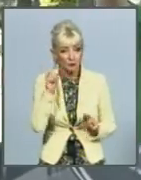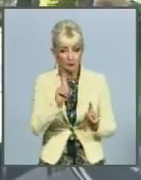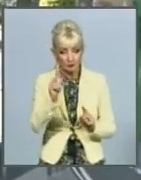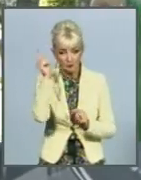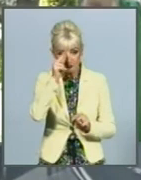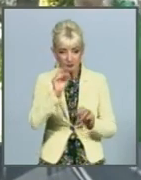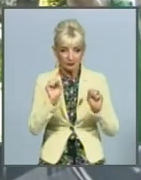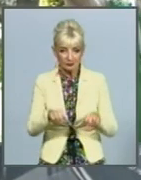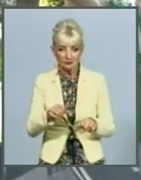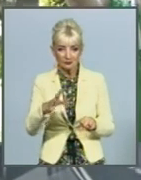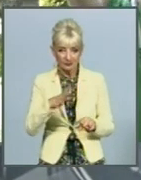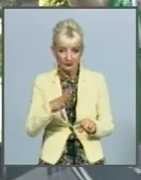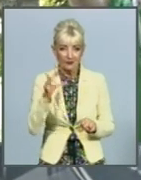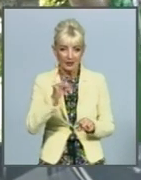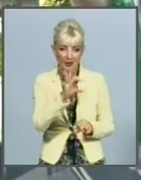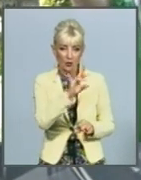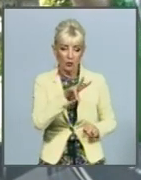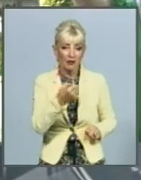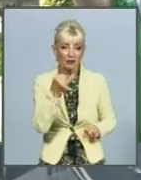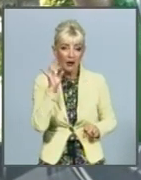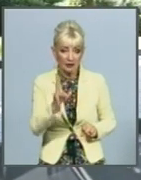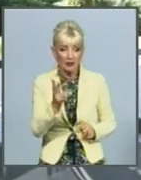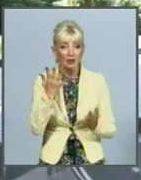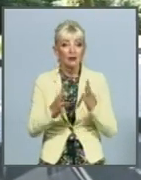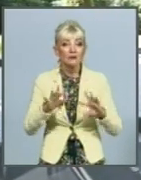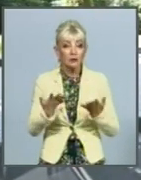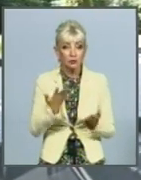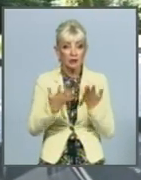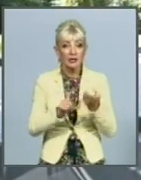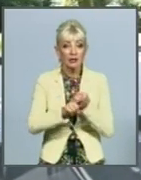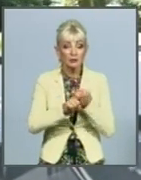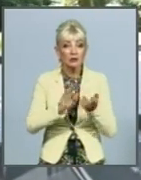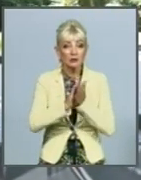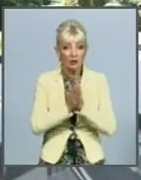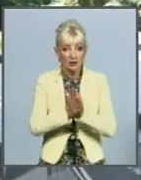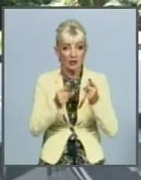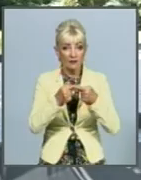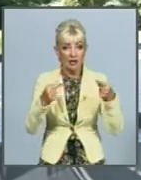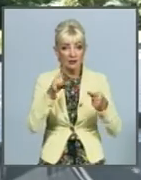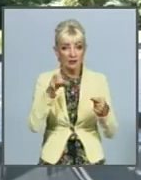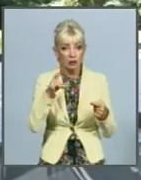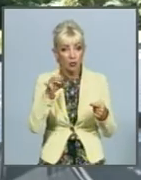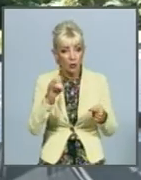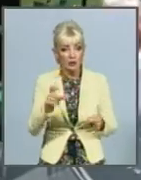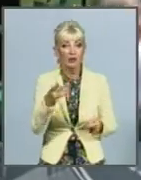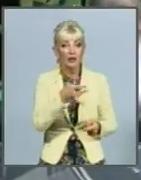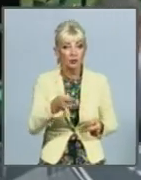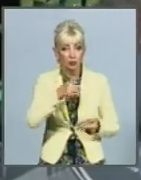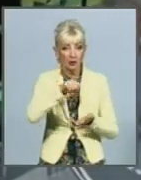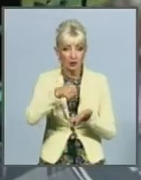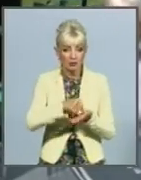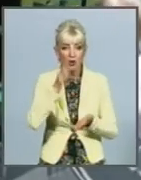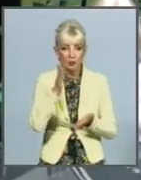навчання може бути і дистанційним. У разі, якщо епідситуація у тих чи інших регіонах, районах або містах